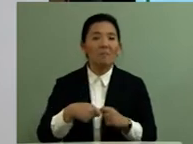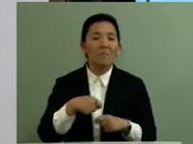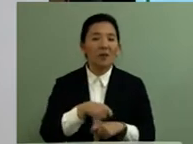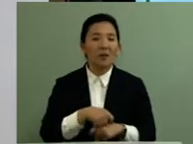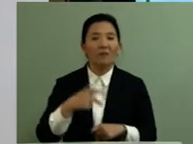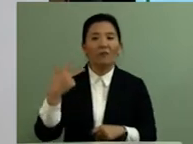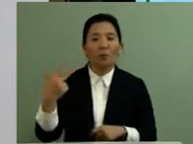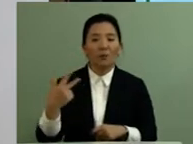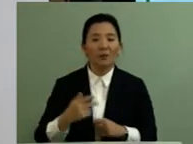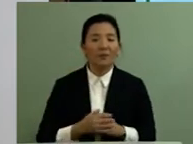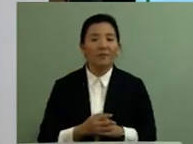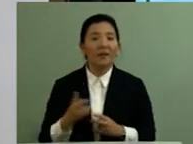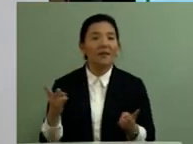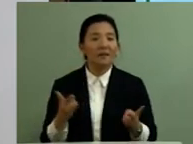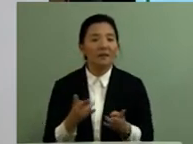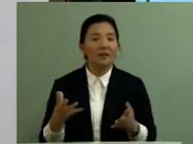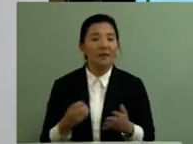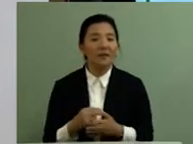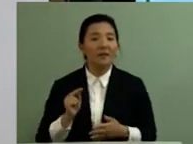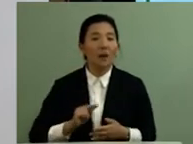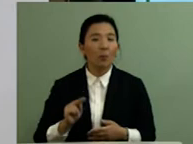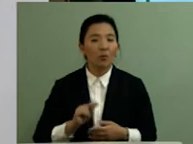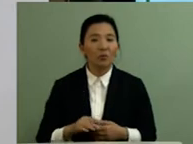в кубе. Надо найти работу.